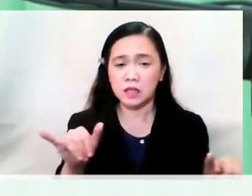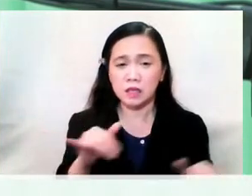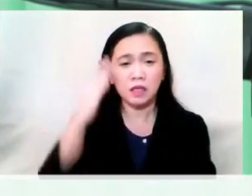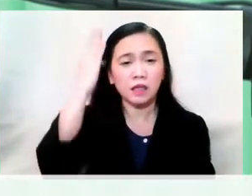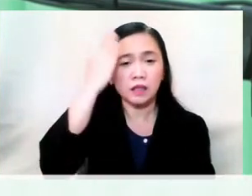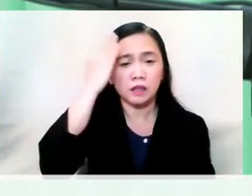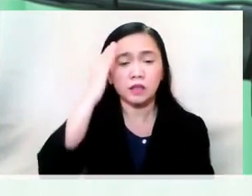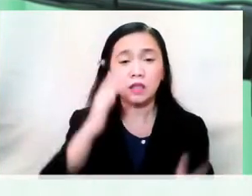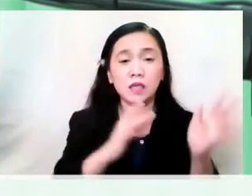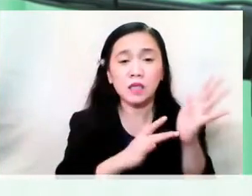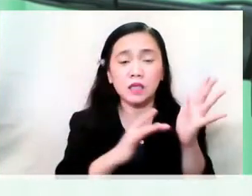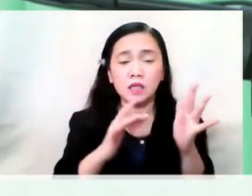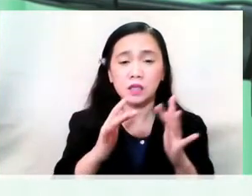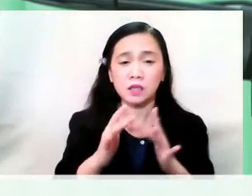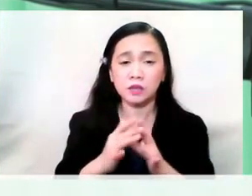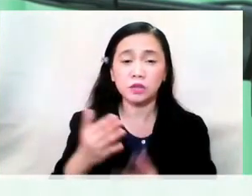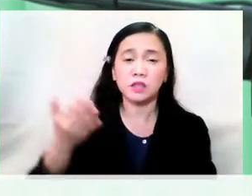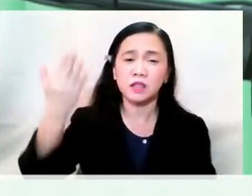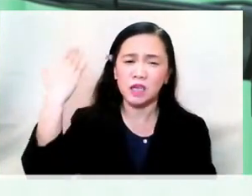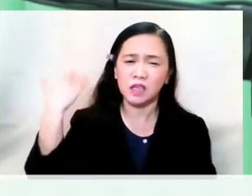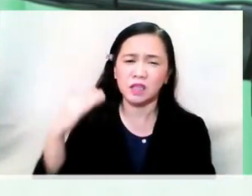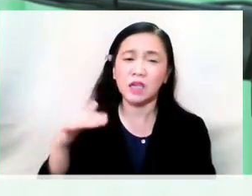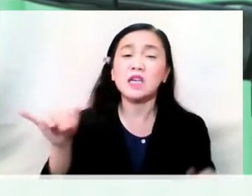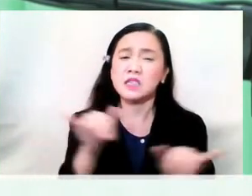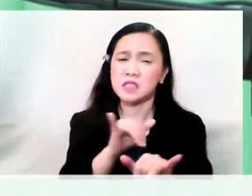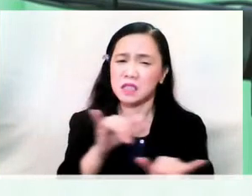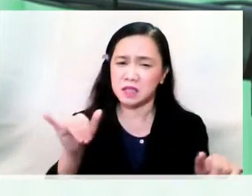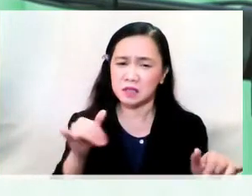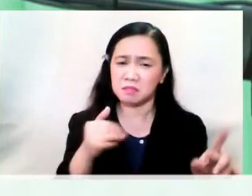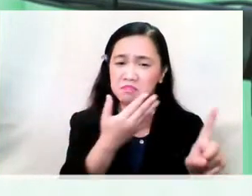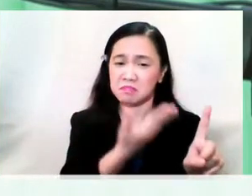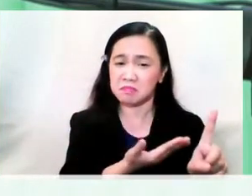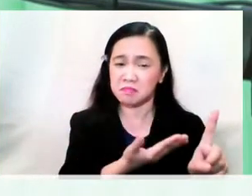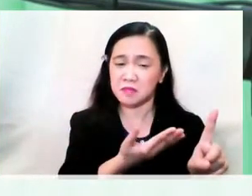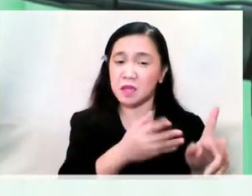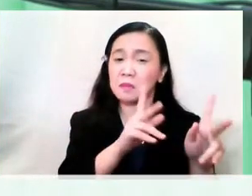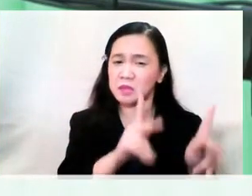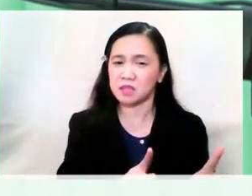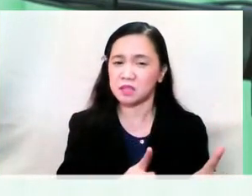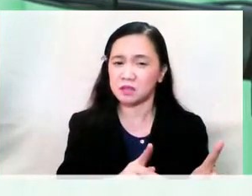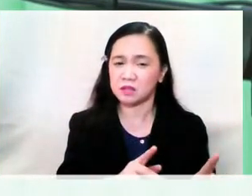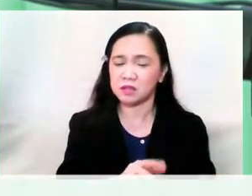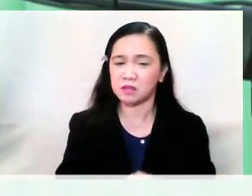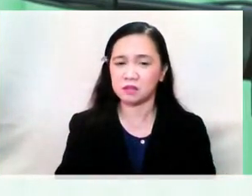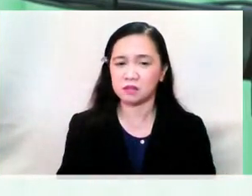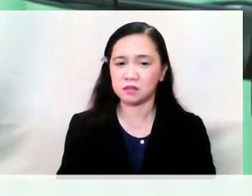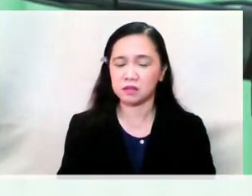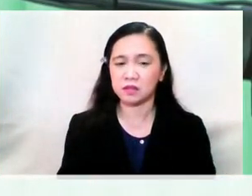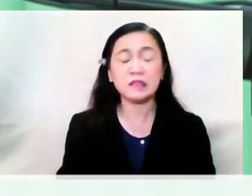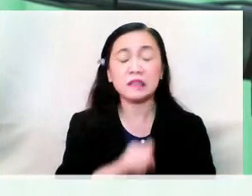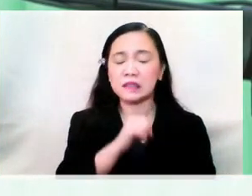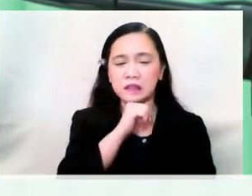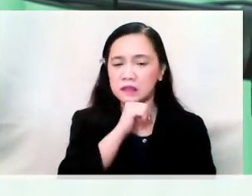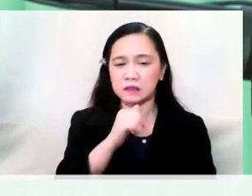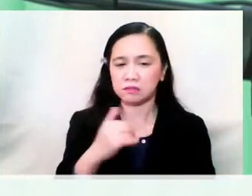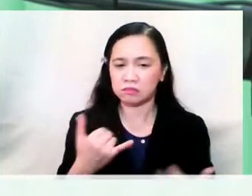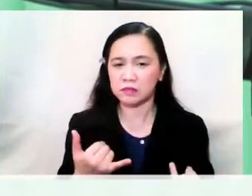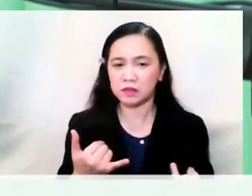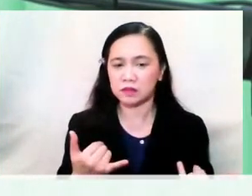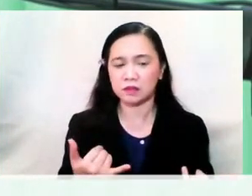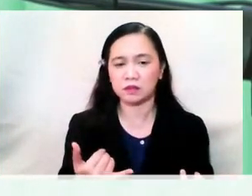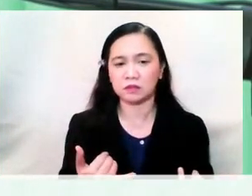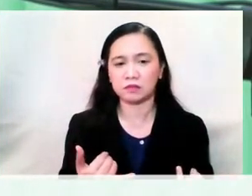ay parang tao lang siya. Hindi na ito ngayon ayon sa